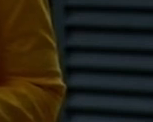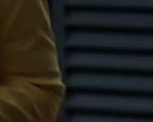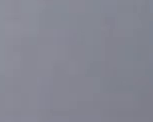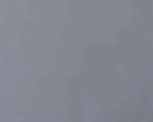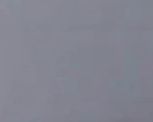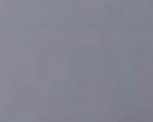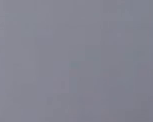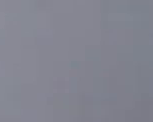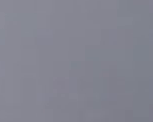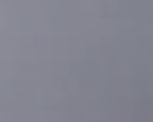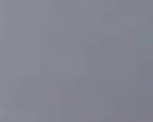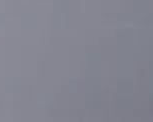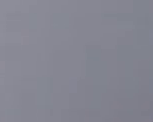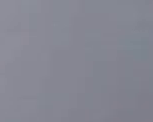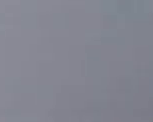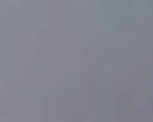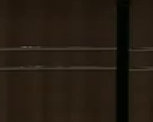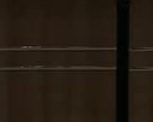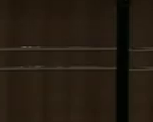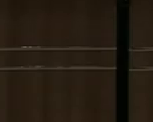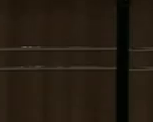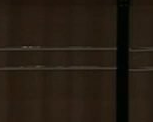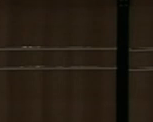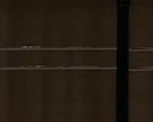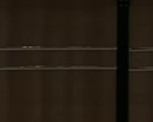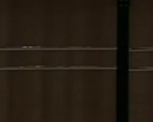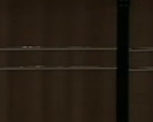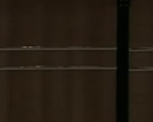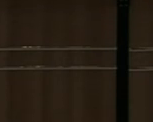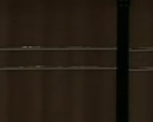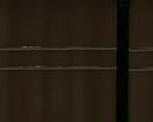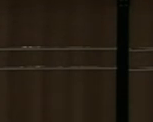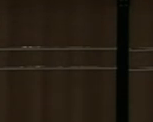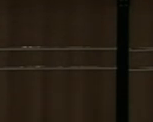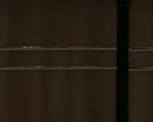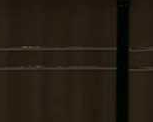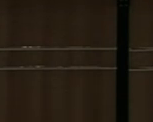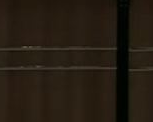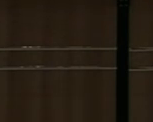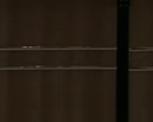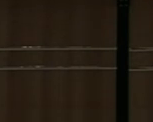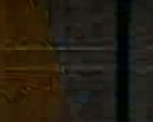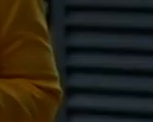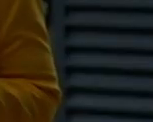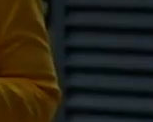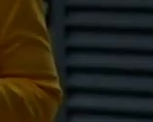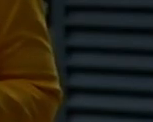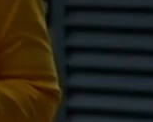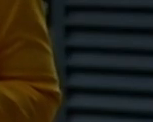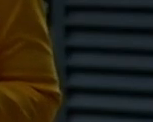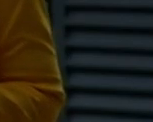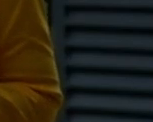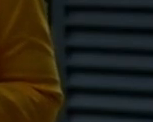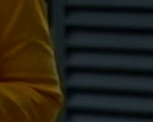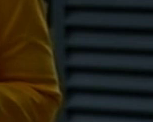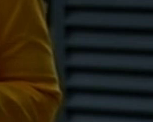cobalt. Très bien, donc vous êtes déjà futuriste dans la création de la capitale du cobalt comme